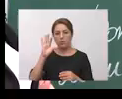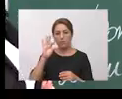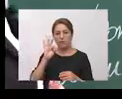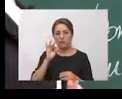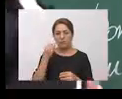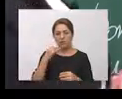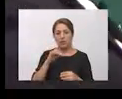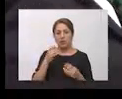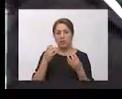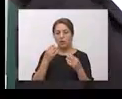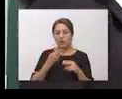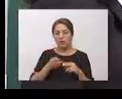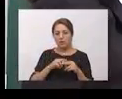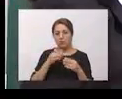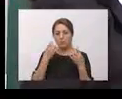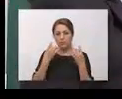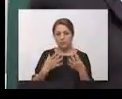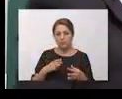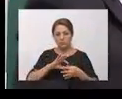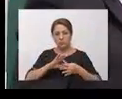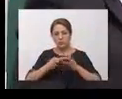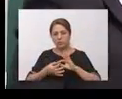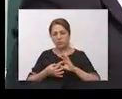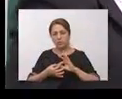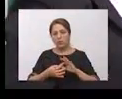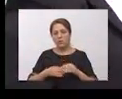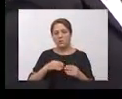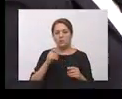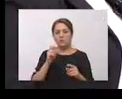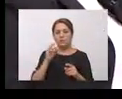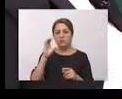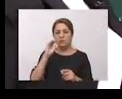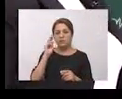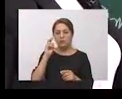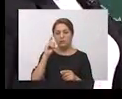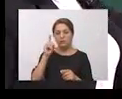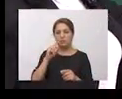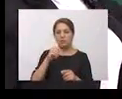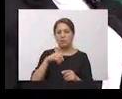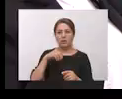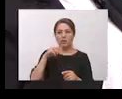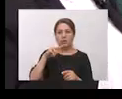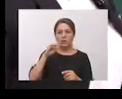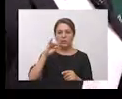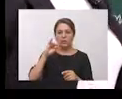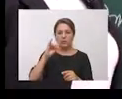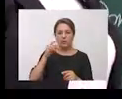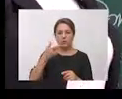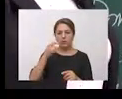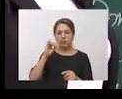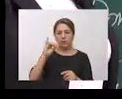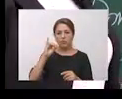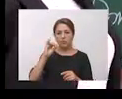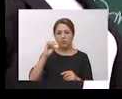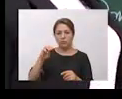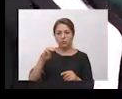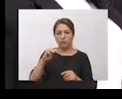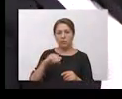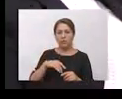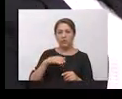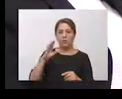предложение. Сказуемые льют и вьют в данном случае являются однородными сказуемыми.